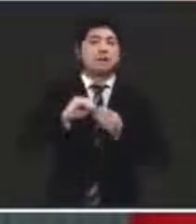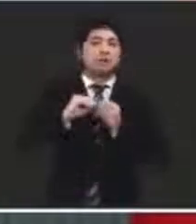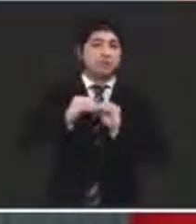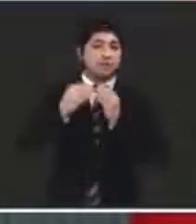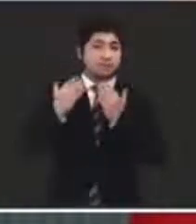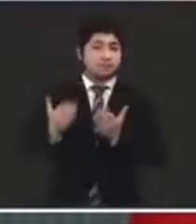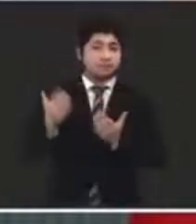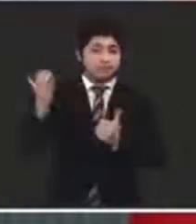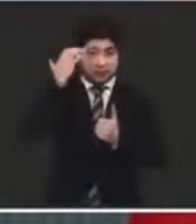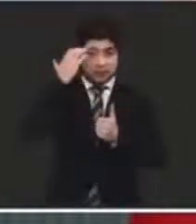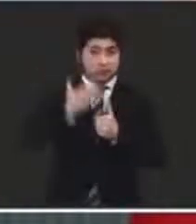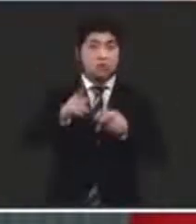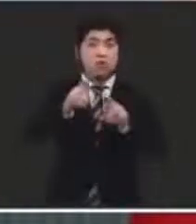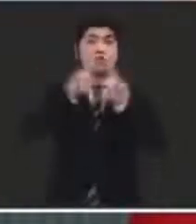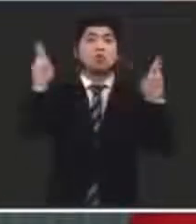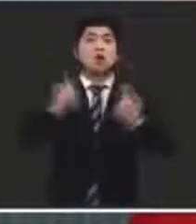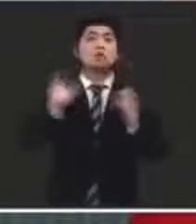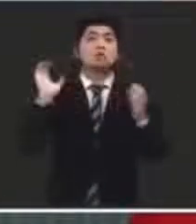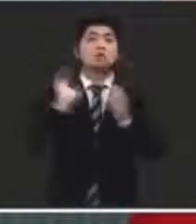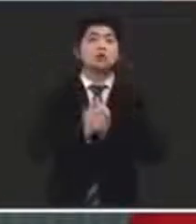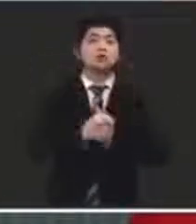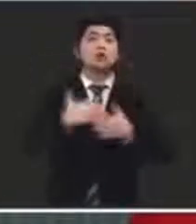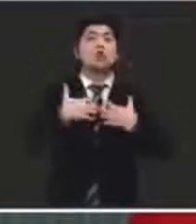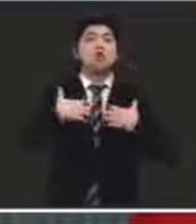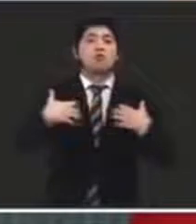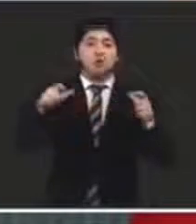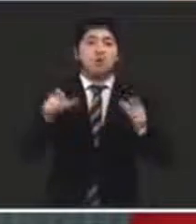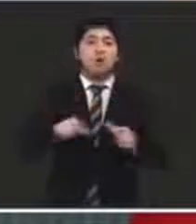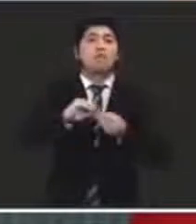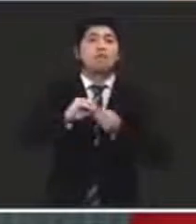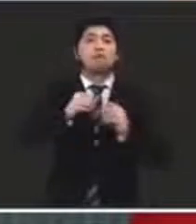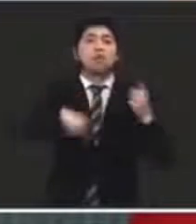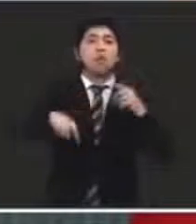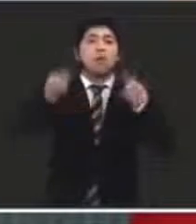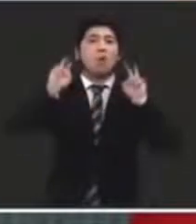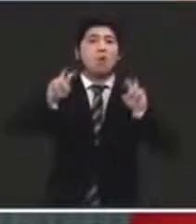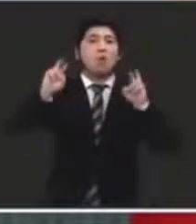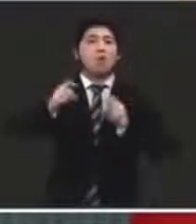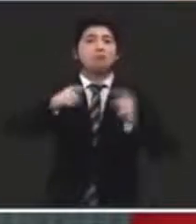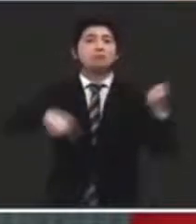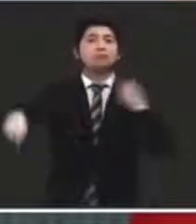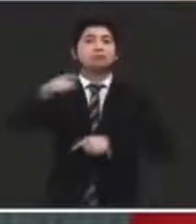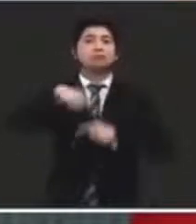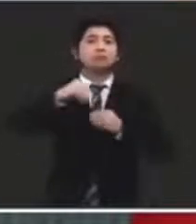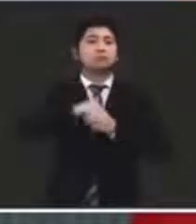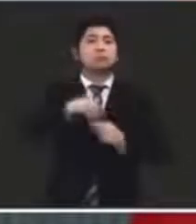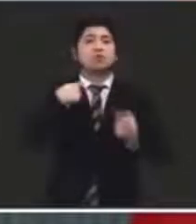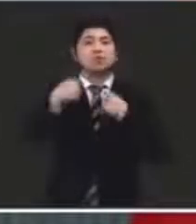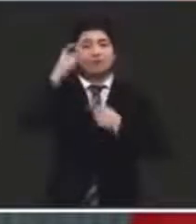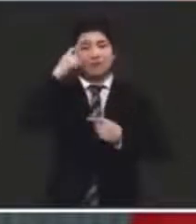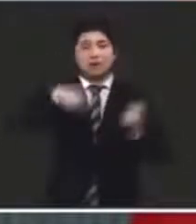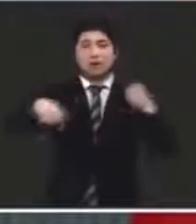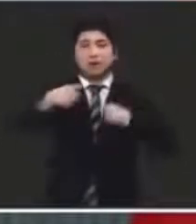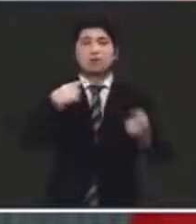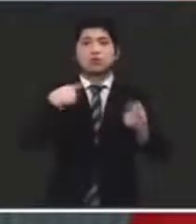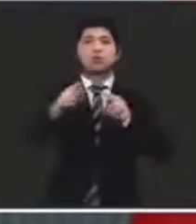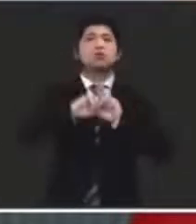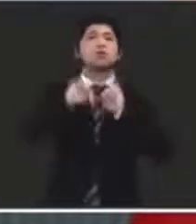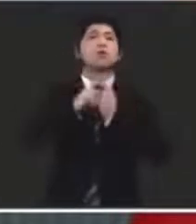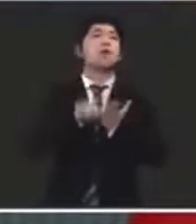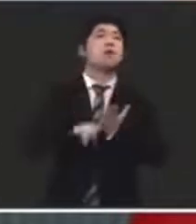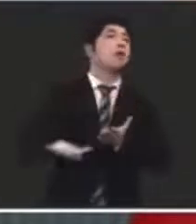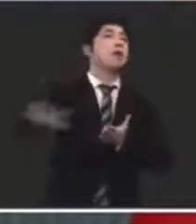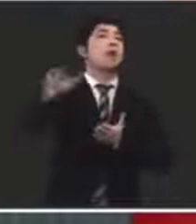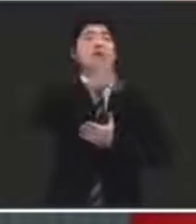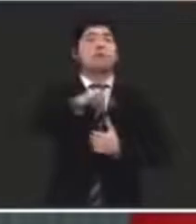üzere uluslararası barış ve güvenliği ilgilendiren meseleler hakkındaki görüşlerimizi tüm dünyaya